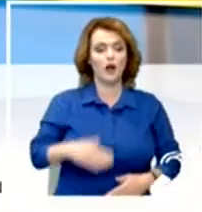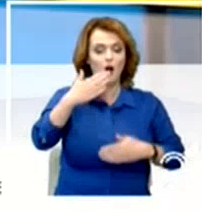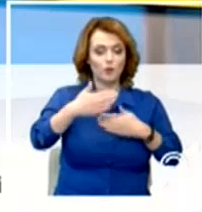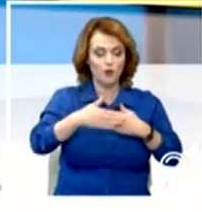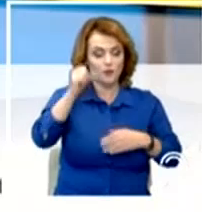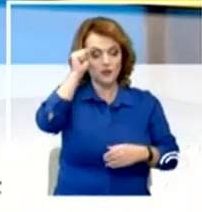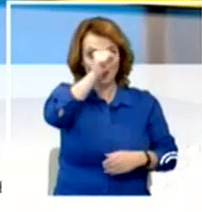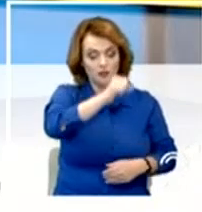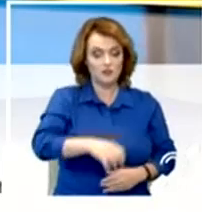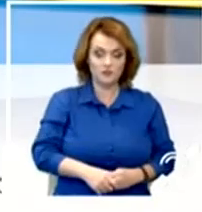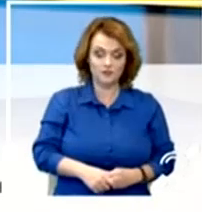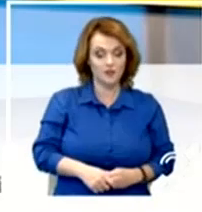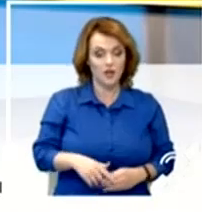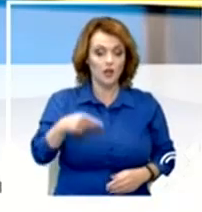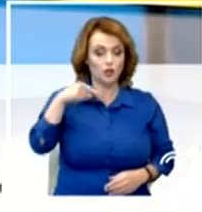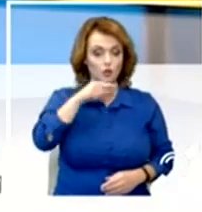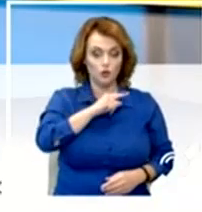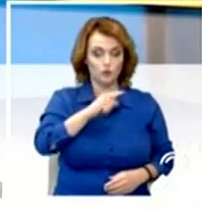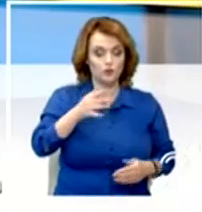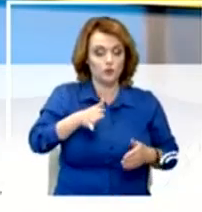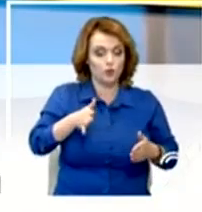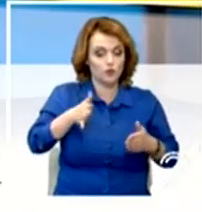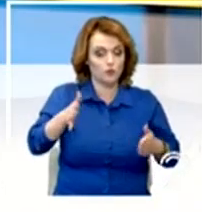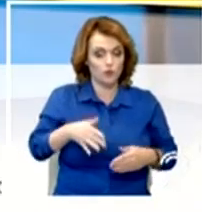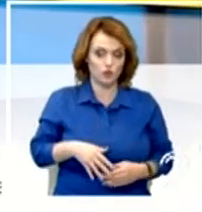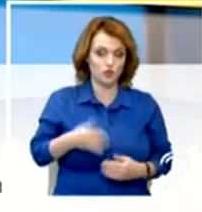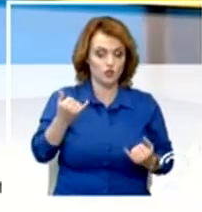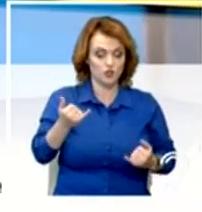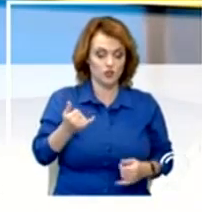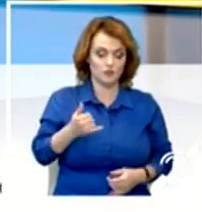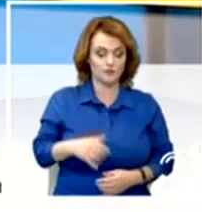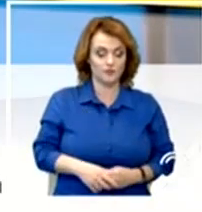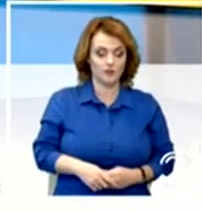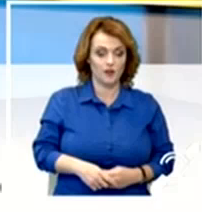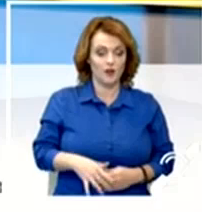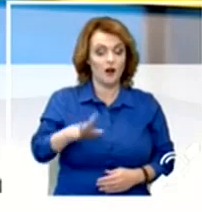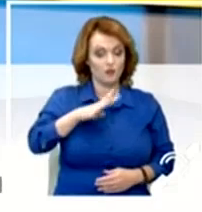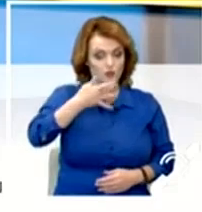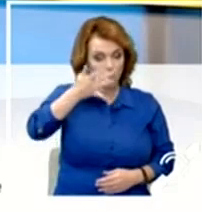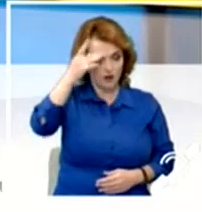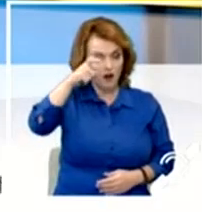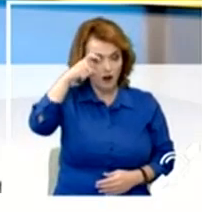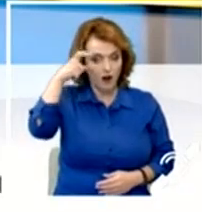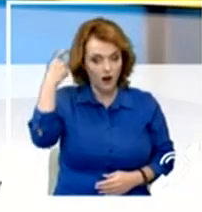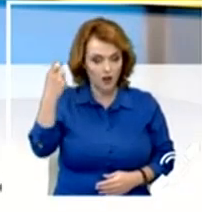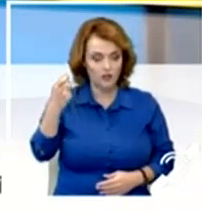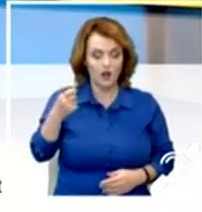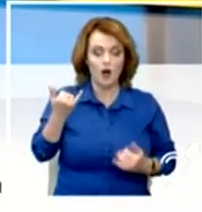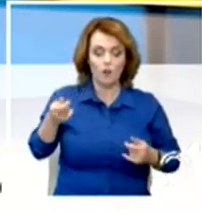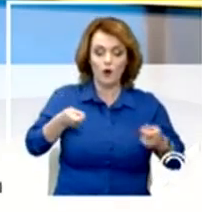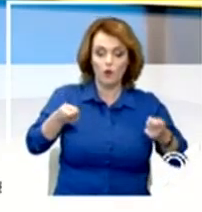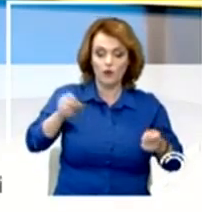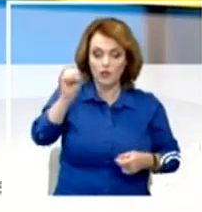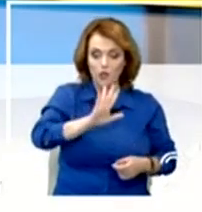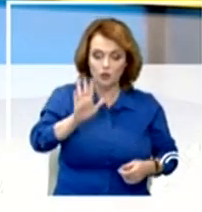Apropierea iernii îi face pe economiști să fie mai atenți la previziunile meteorologilor. După o vară caldă, guvernele din Europa